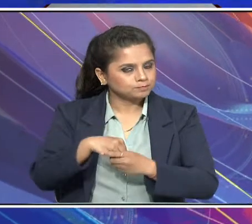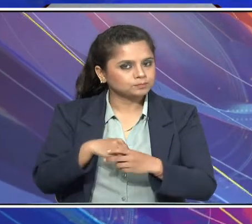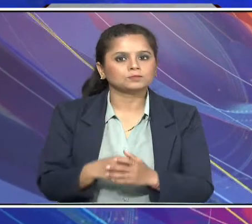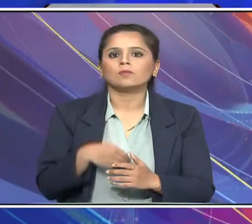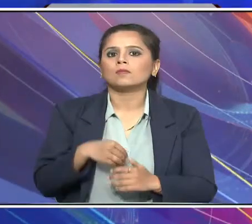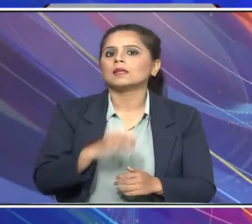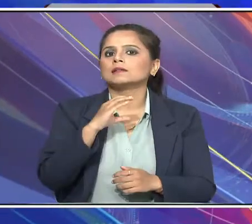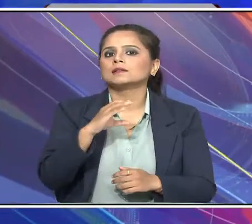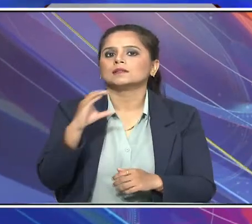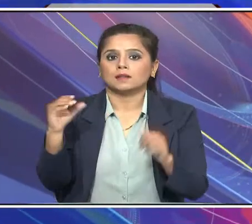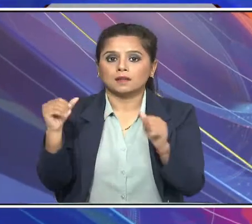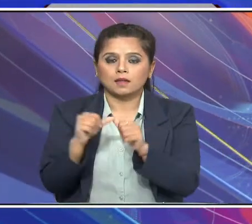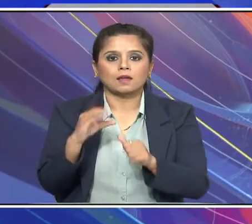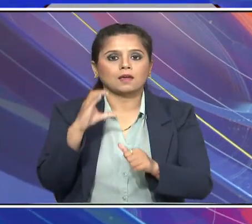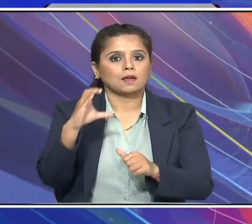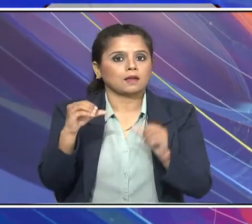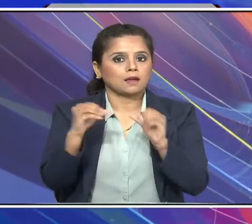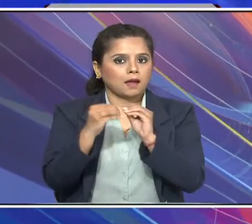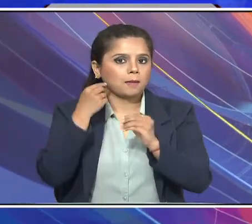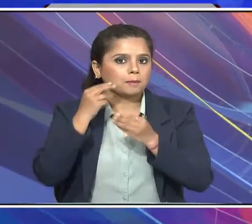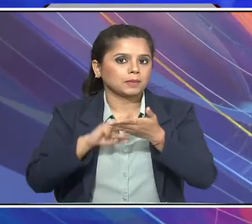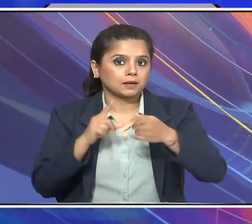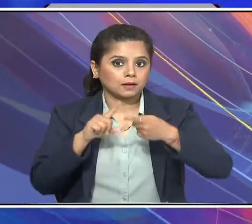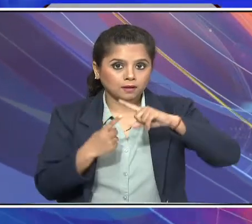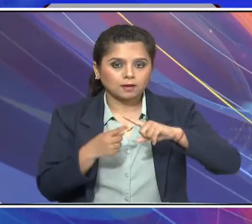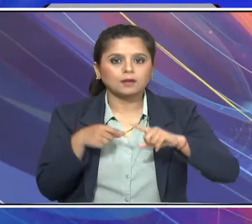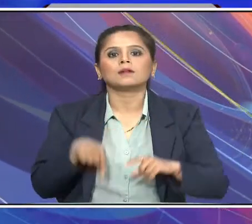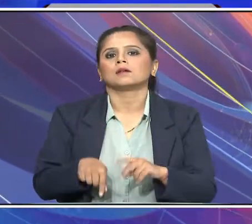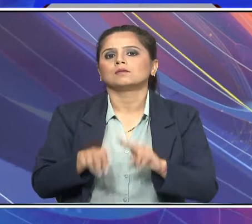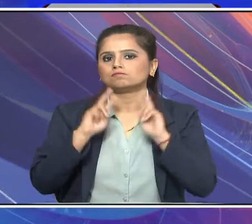सीसीए और कैबिनेट की बैठक हुई